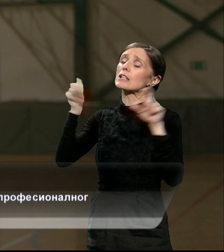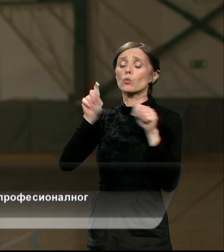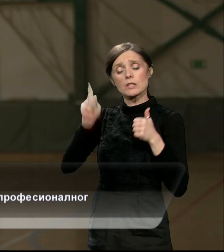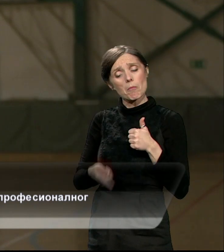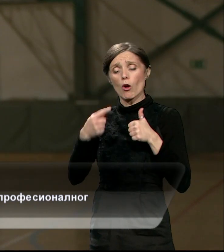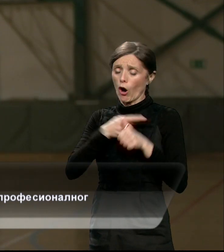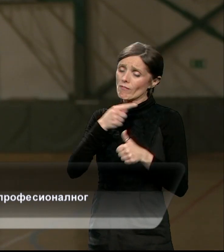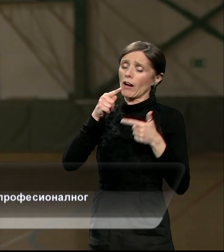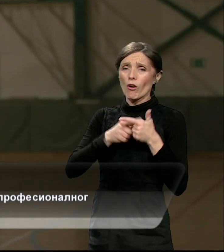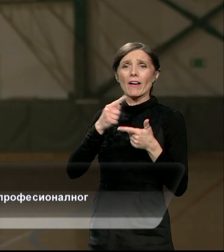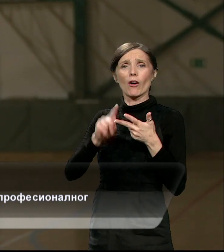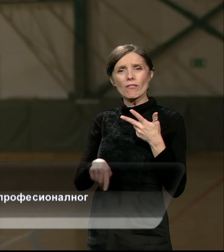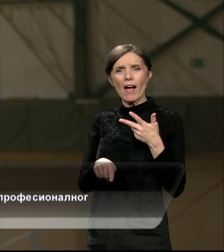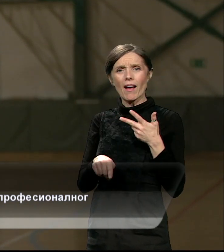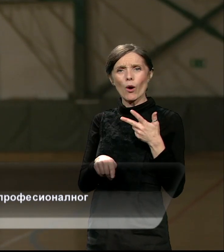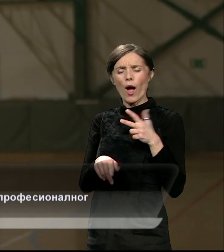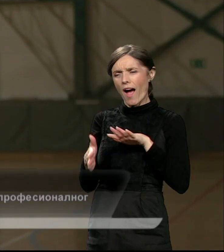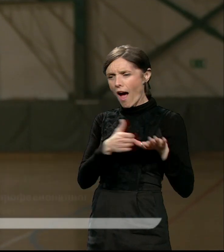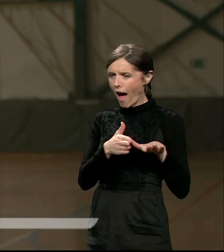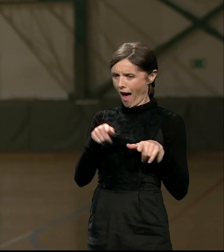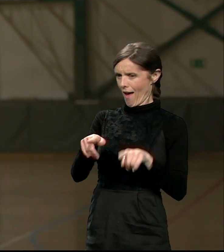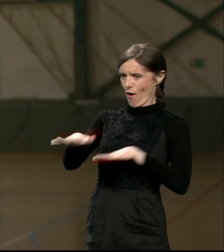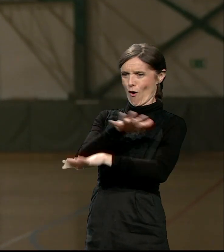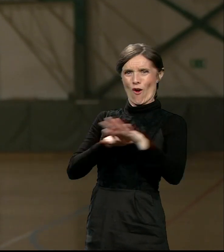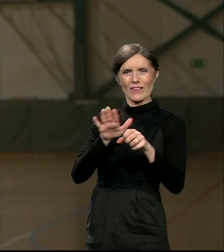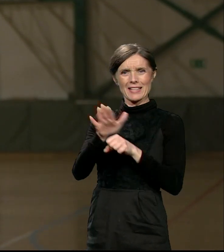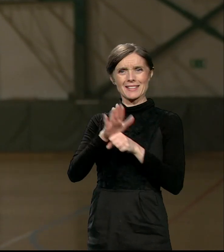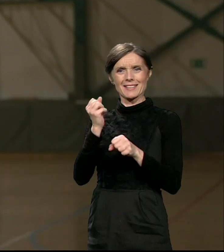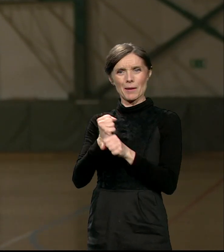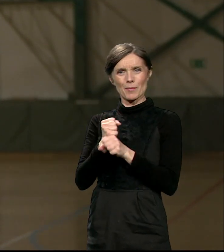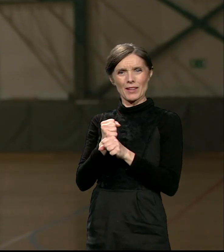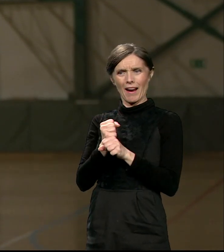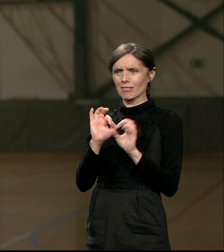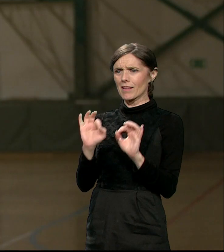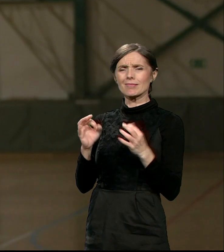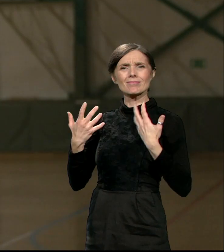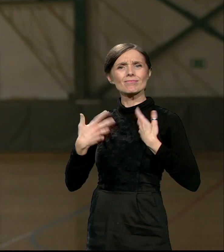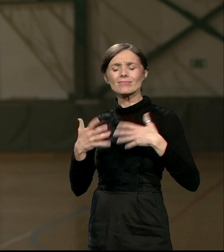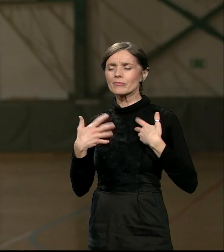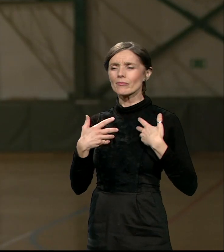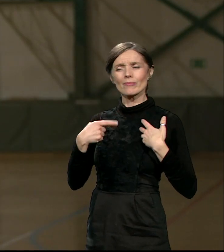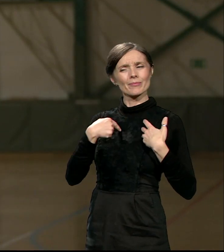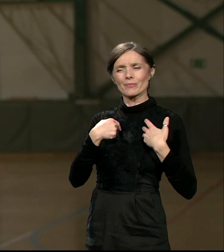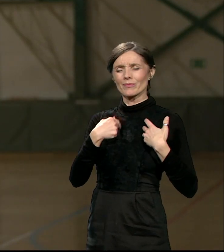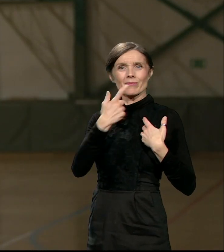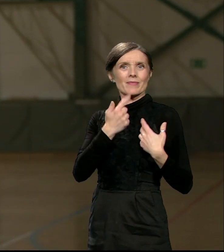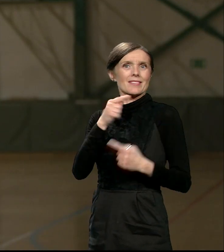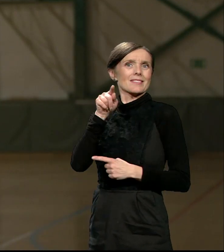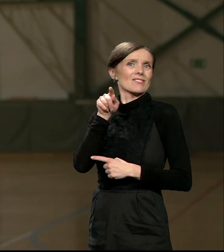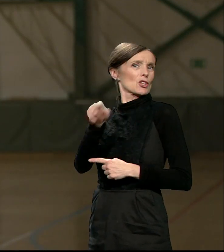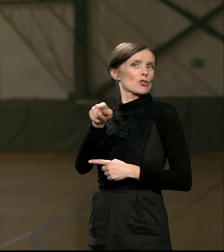ali ovo je bio neki pristup koji je baš to bio nenametljiv i mene privukao, tako da sam